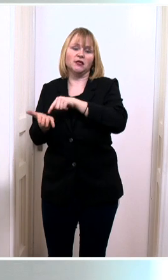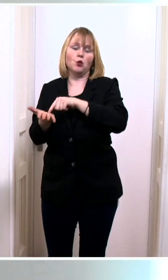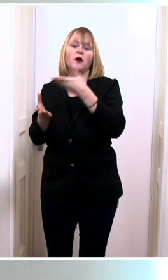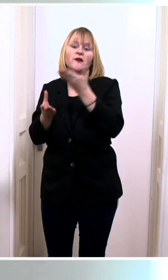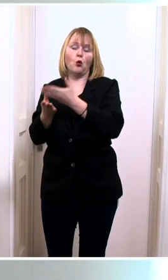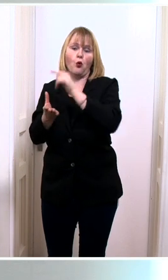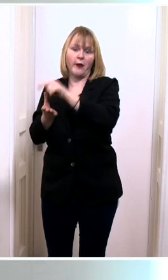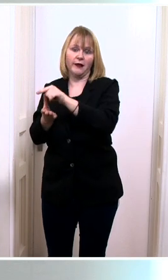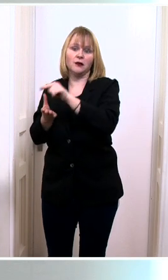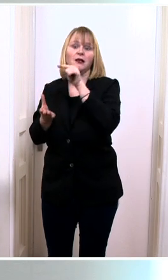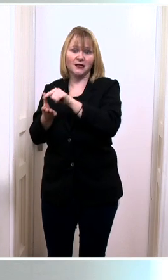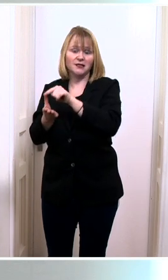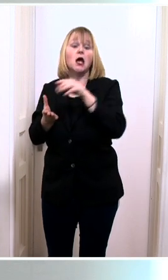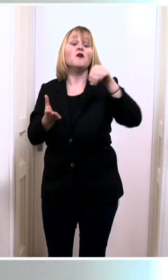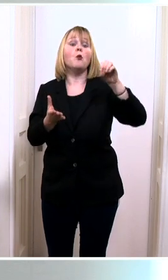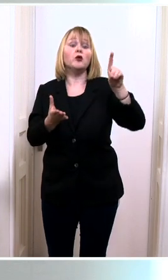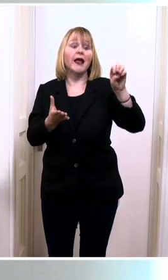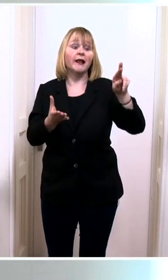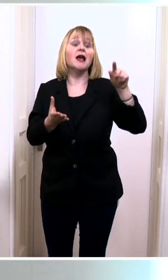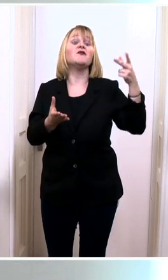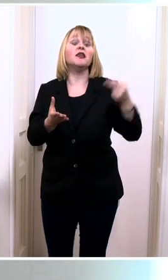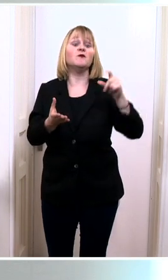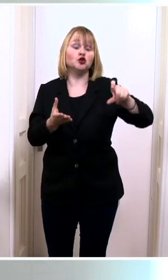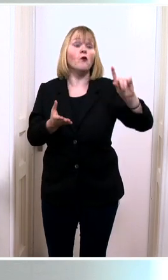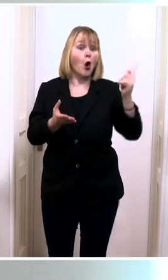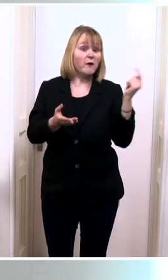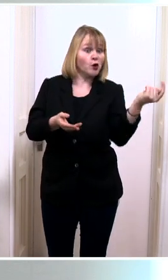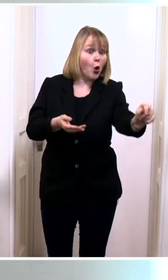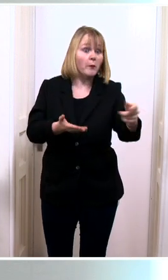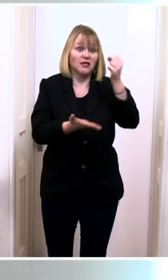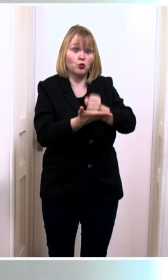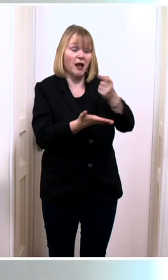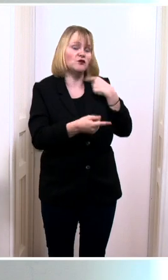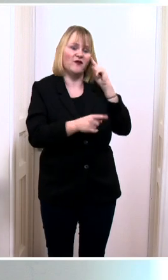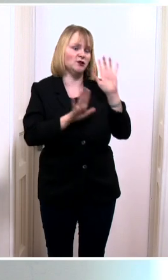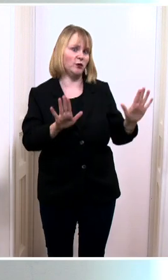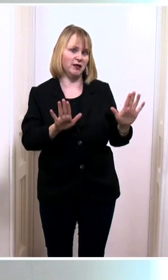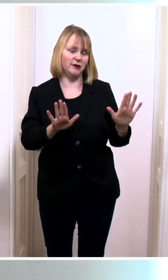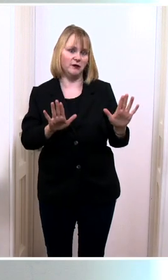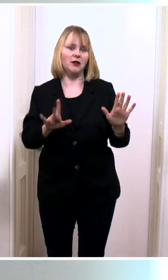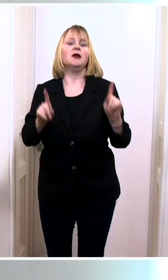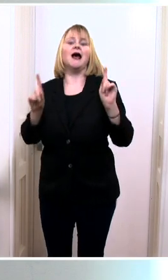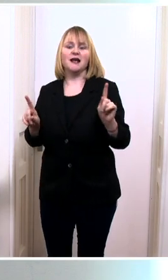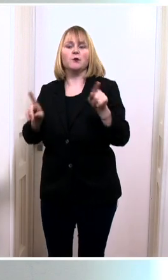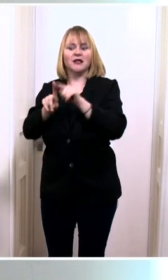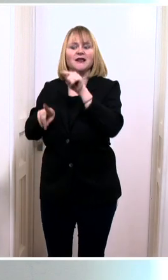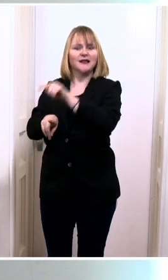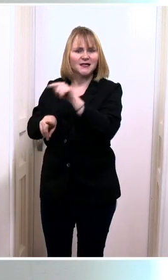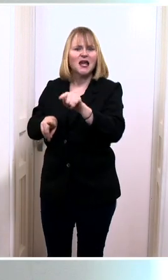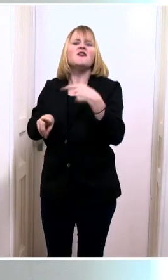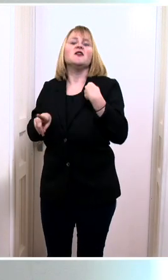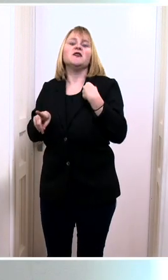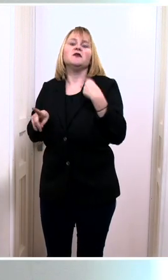den Moderna-Impfstoff werden wir es dann sehen. Aber für diesen ersten Impfstoff gibt es nur ganz, ganz wenige Kontraindikationen und eine